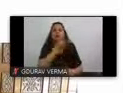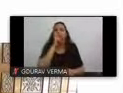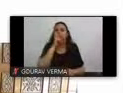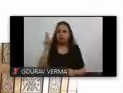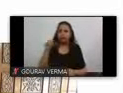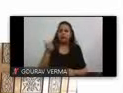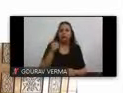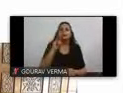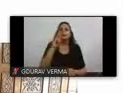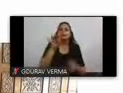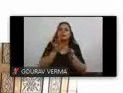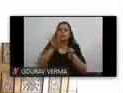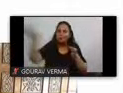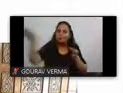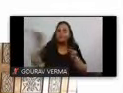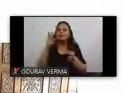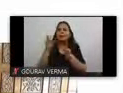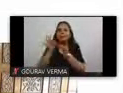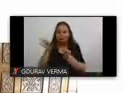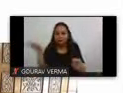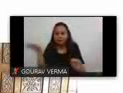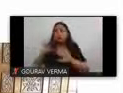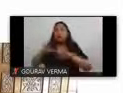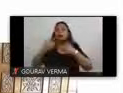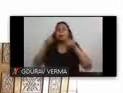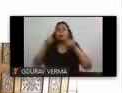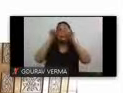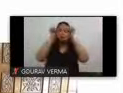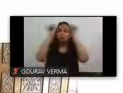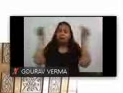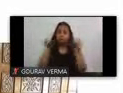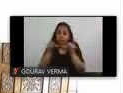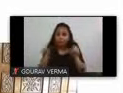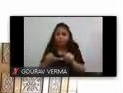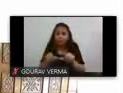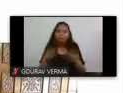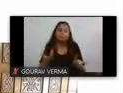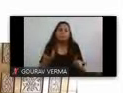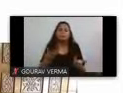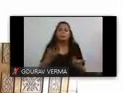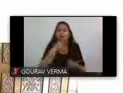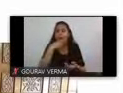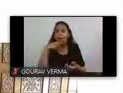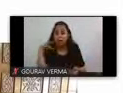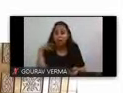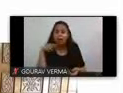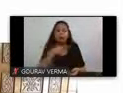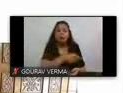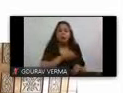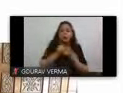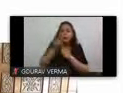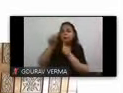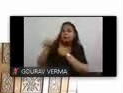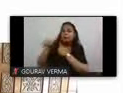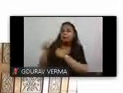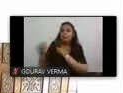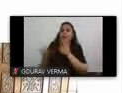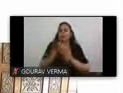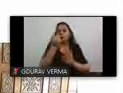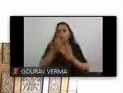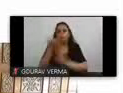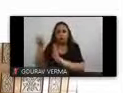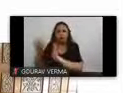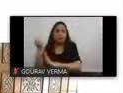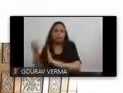आर द साइज, कलर, शेप, कितना दूर रखे वो देख सकते हैं, वो सब आप देख सकते कैन डू इन द